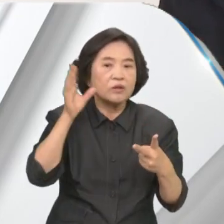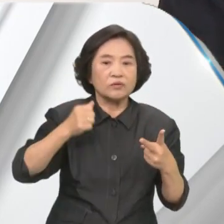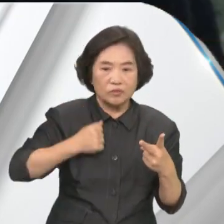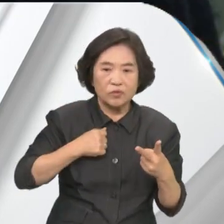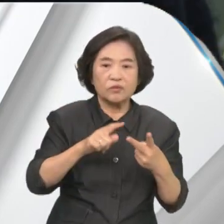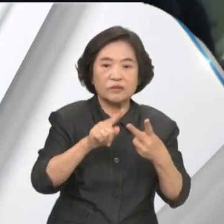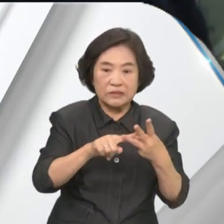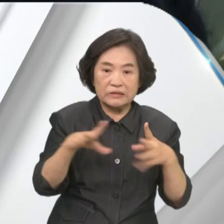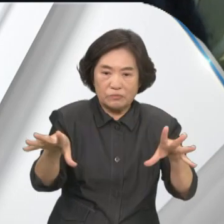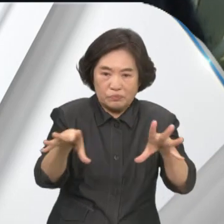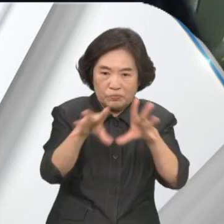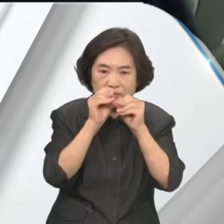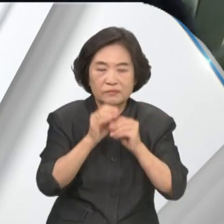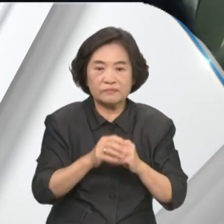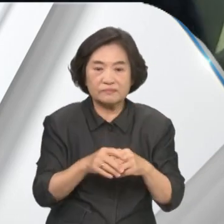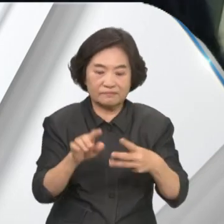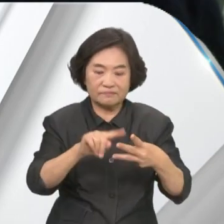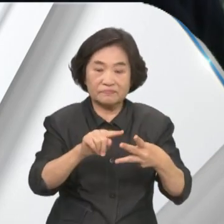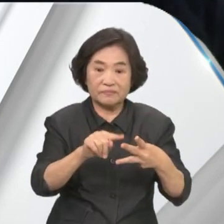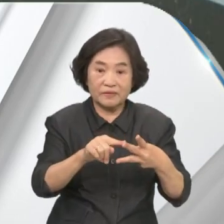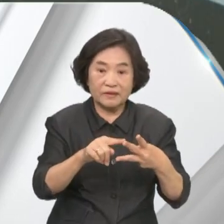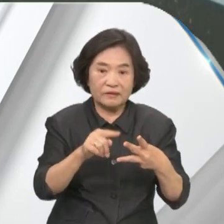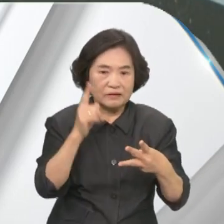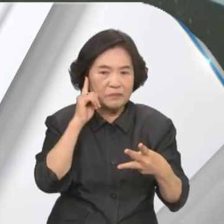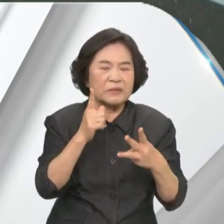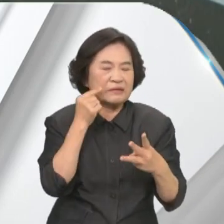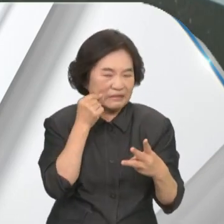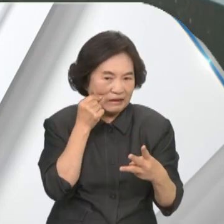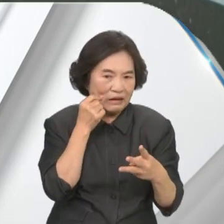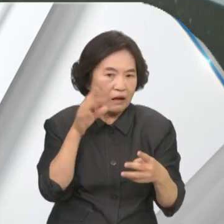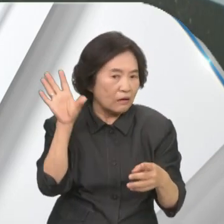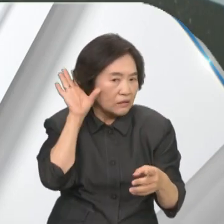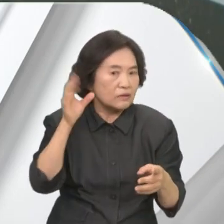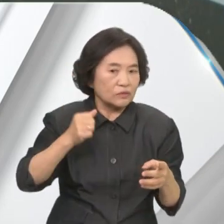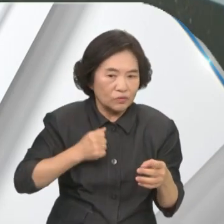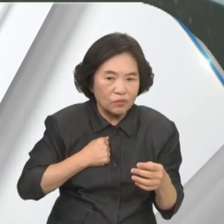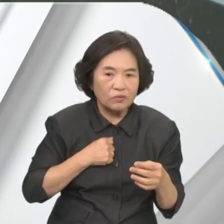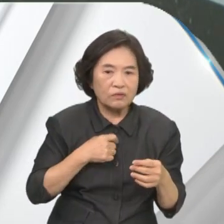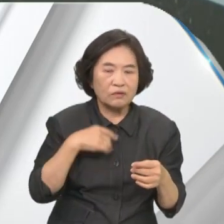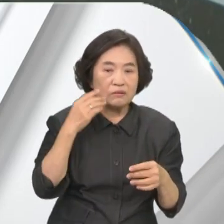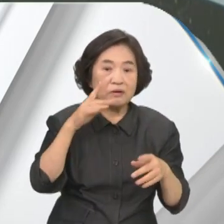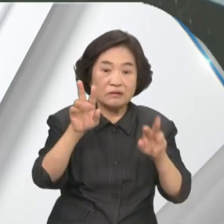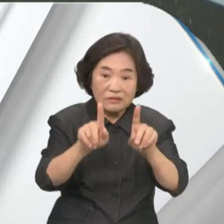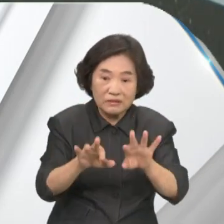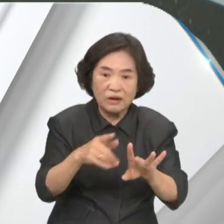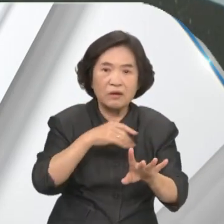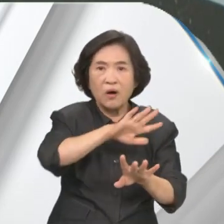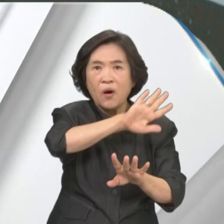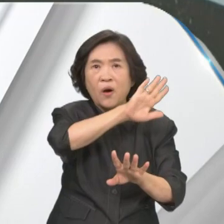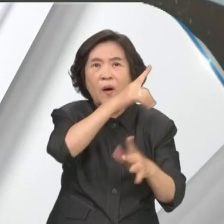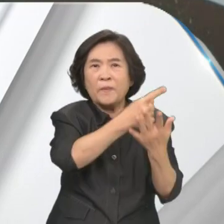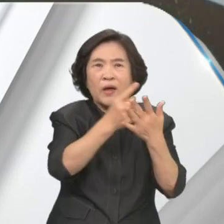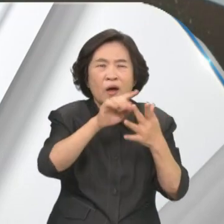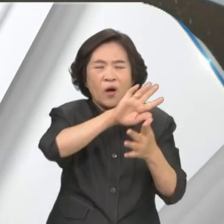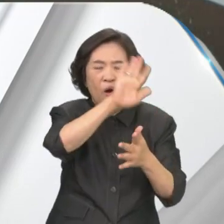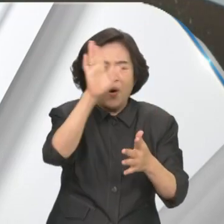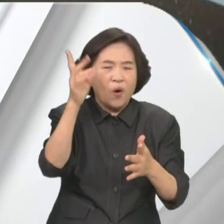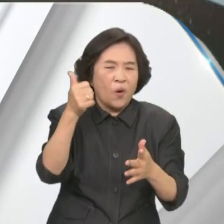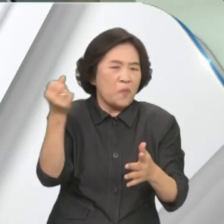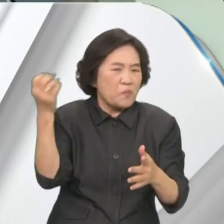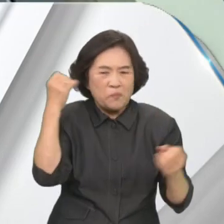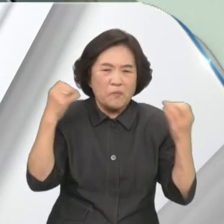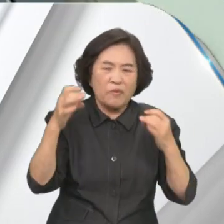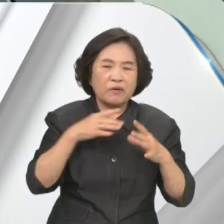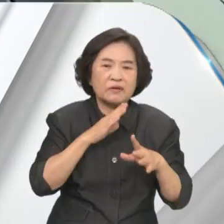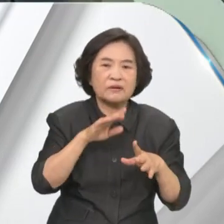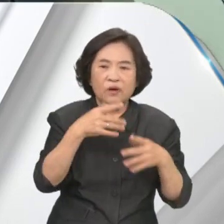合成。中间理解回应是最难的，那个要上知天文下知地理。所以最近很红的 ChatGPT 就